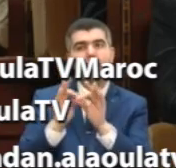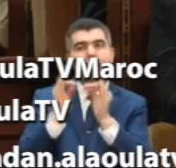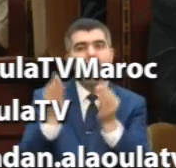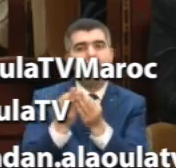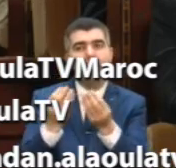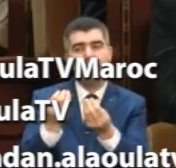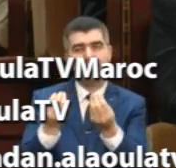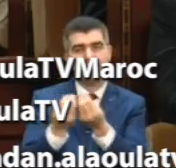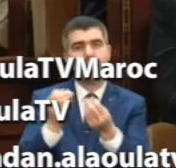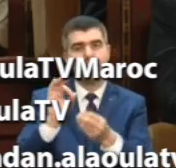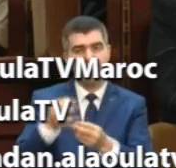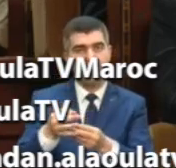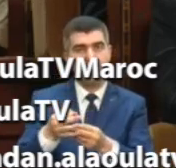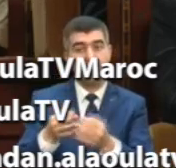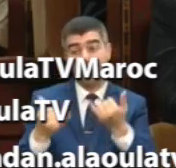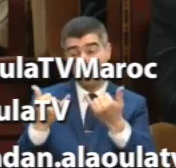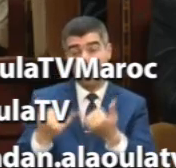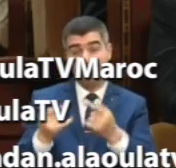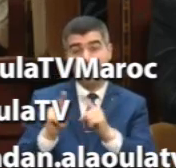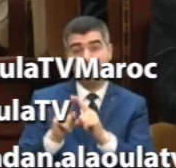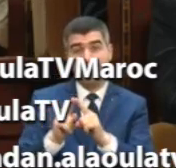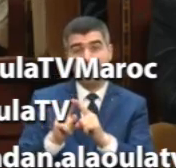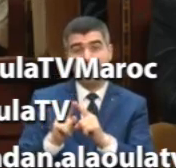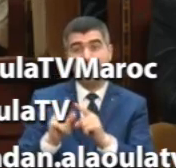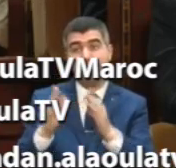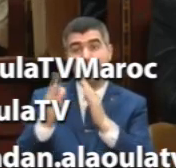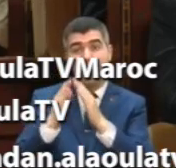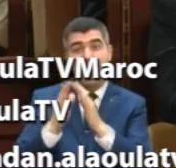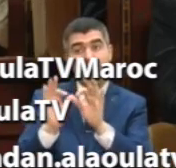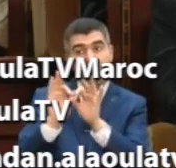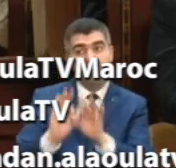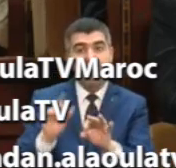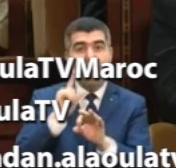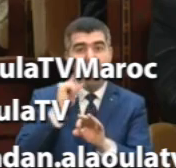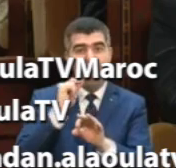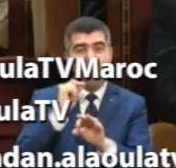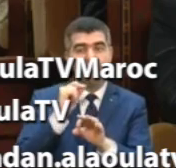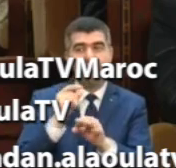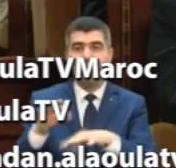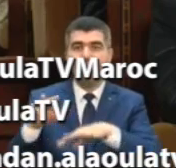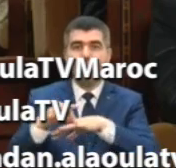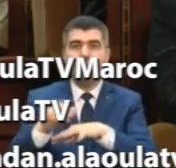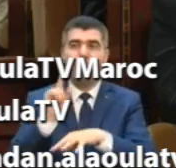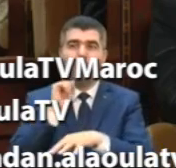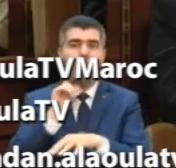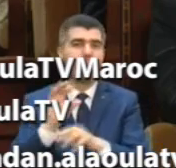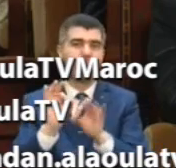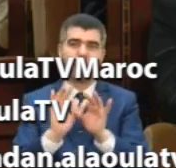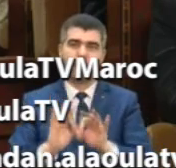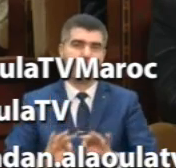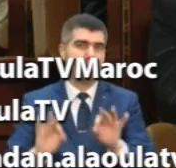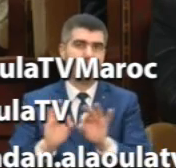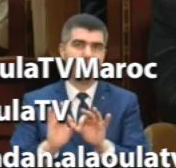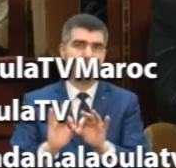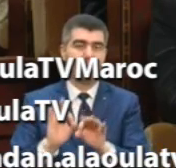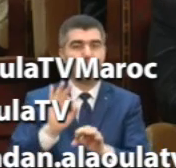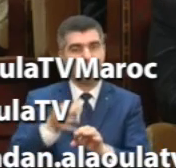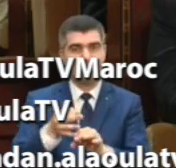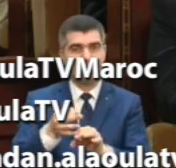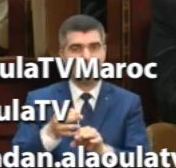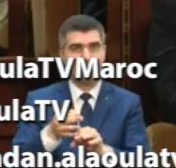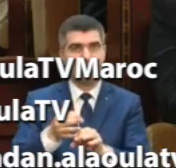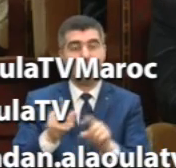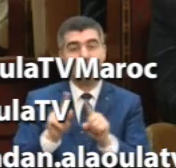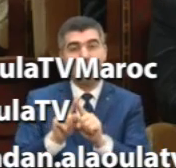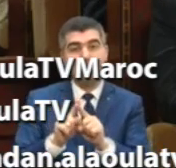راجل آخر، والله ما عندك دابا الدار لا تزوجت بك المرأة ولا قبلت عليك، وهذا واقع تنعيشوه. إذن هاد السكن الاقتصادي علاش جا؟ باش